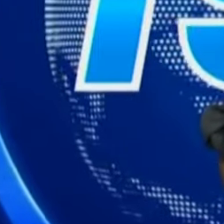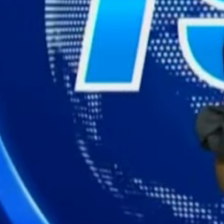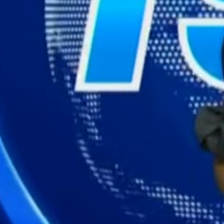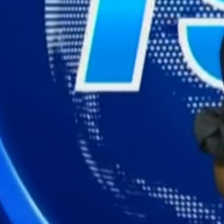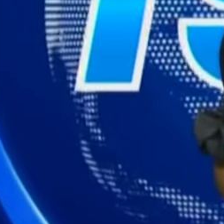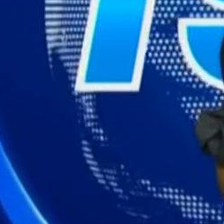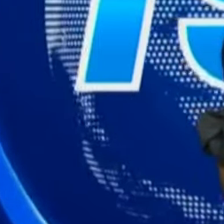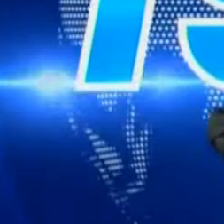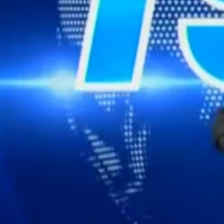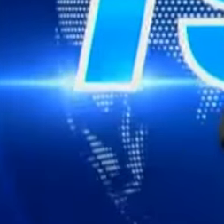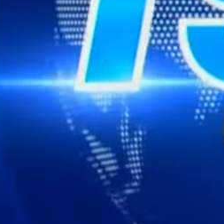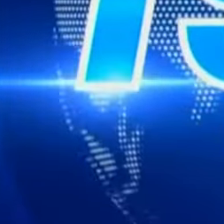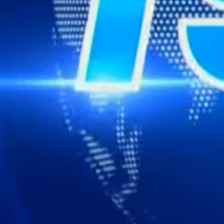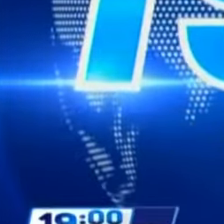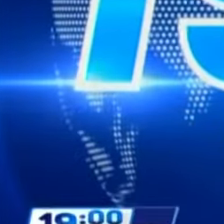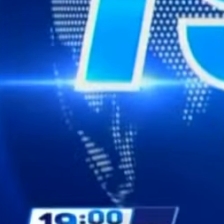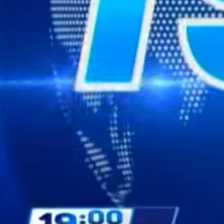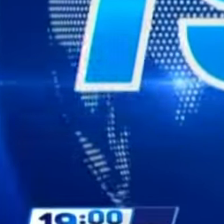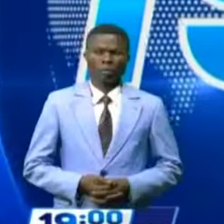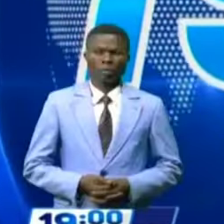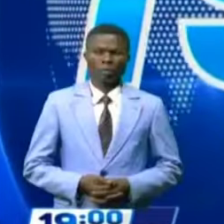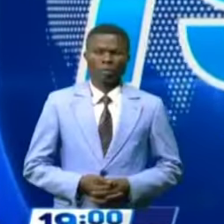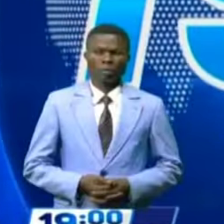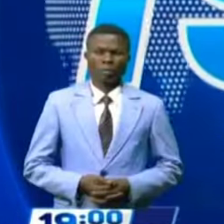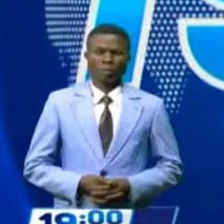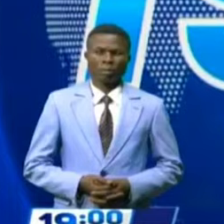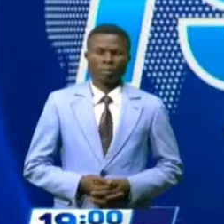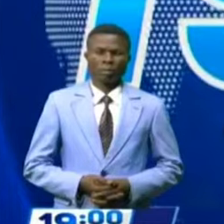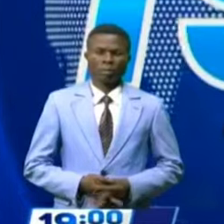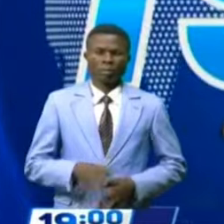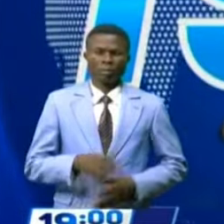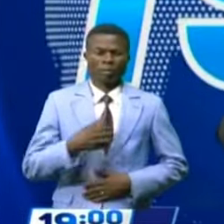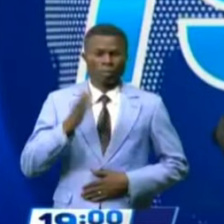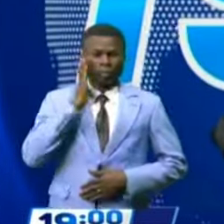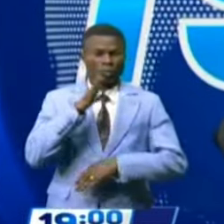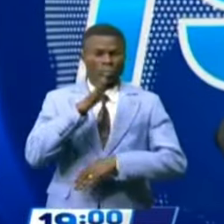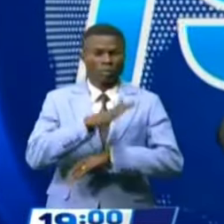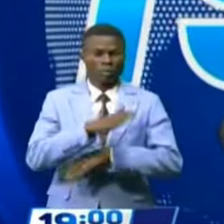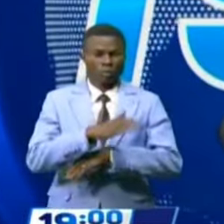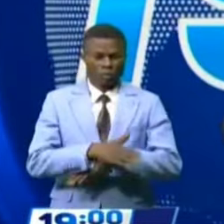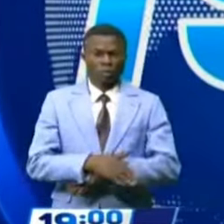Mesdames, Messieurs, bonsoir et bienvenue à cette édition de 19h sur la RTNC.